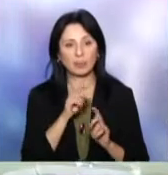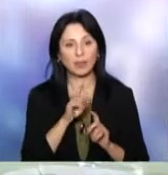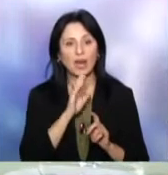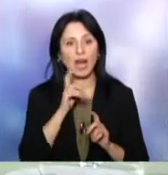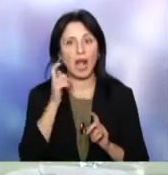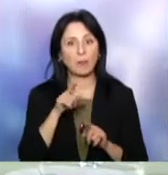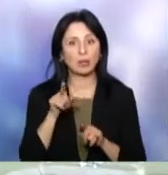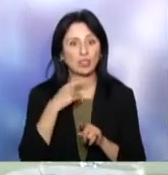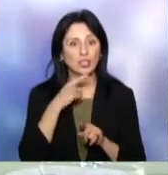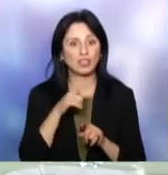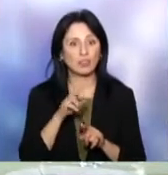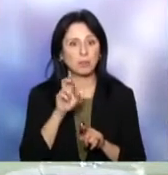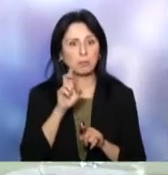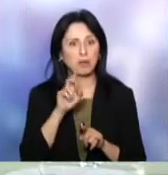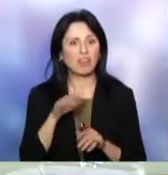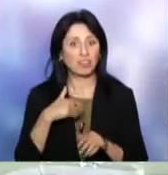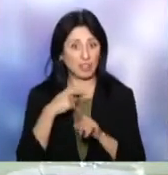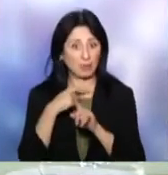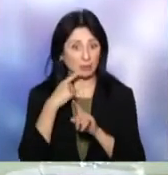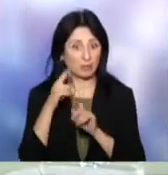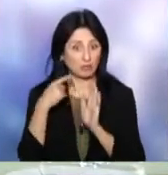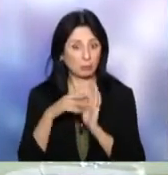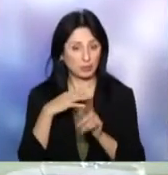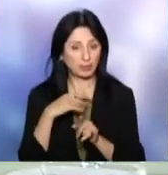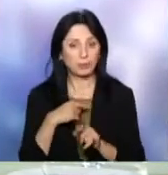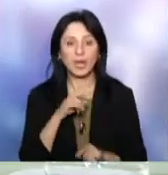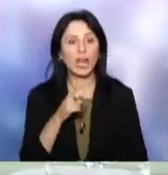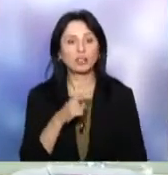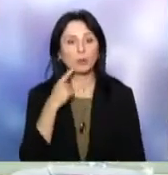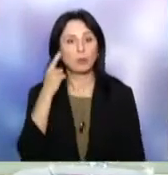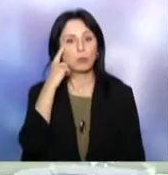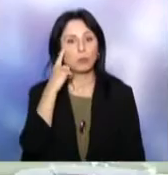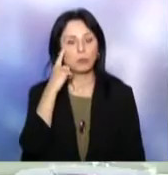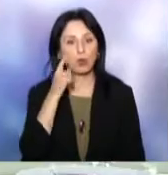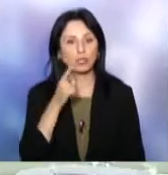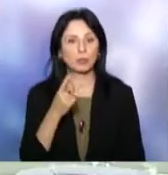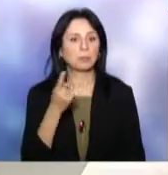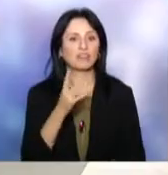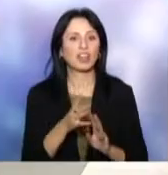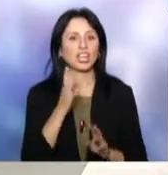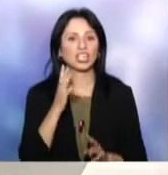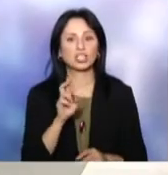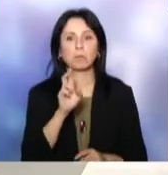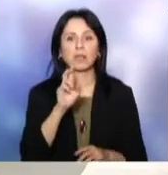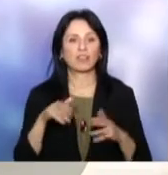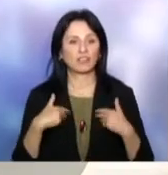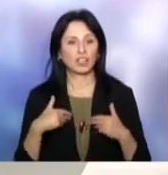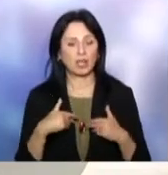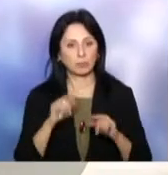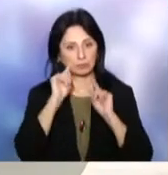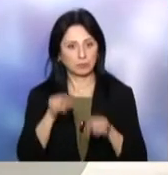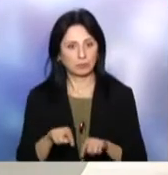ქალბატონმა გამიკეთა B-ვიტამინთან დაკავშირებით, რომ დასვაკითხვა. ჩვენ რატომღაც გვგონია, რომ პირველ რიგში აი B-ვიტამინი